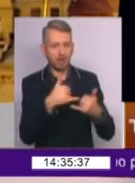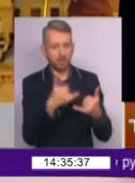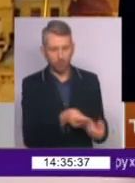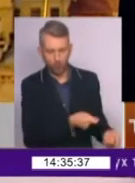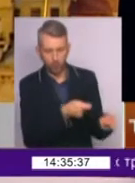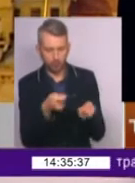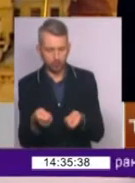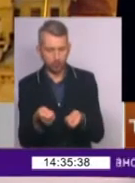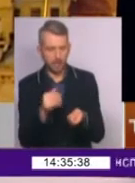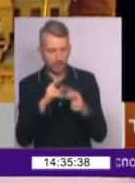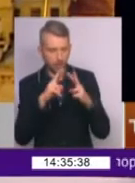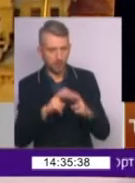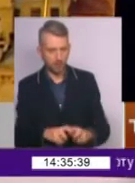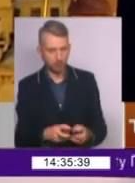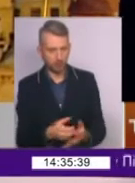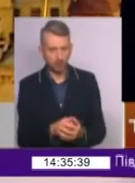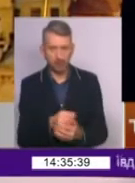там проаналізують.